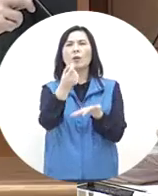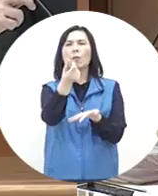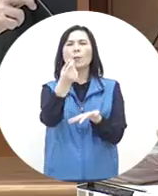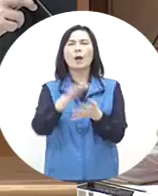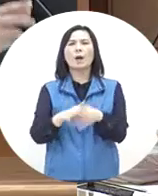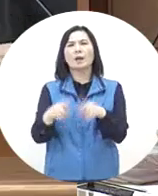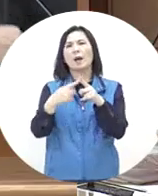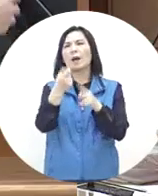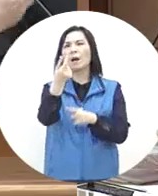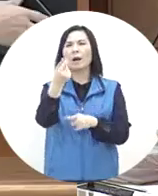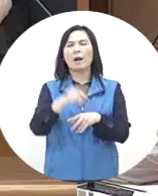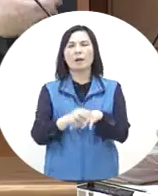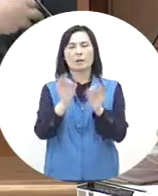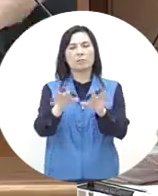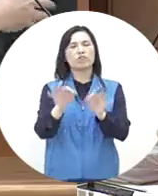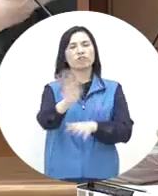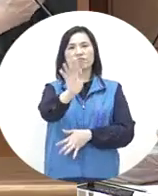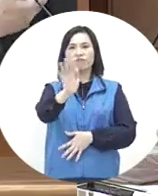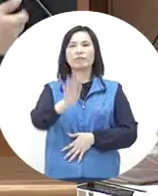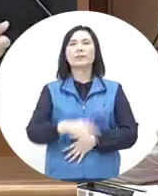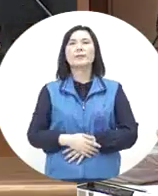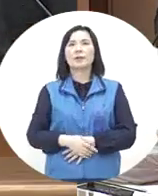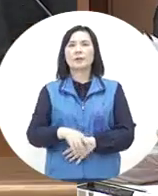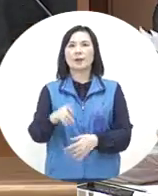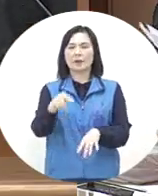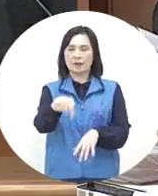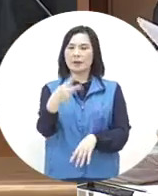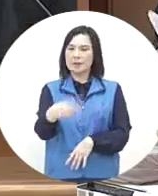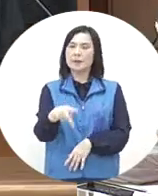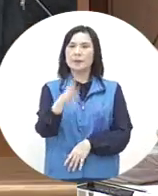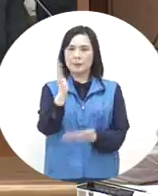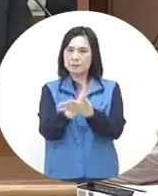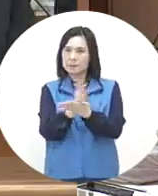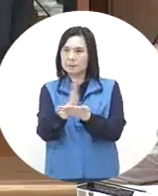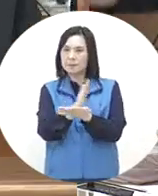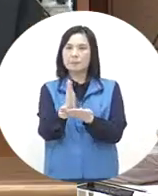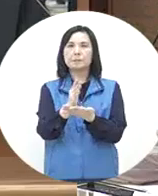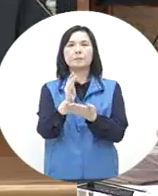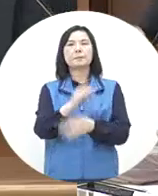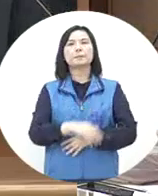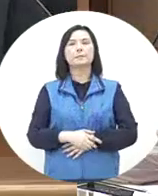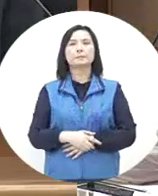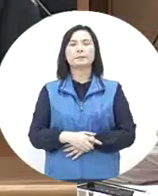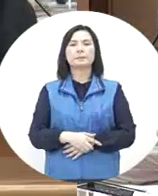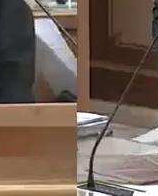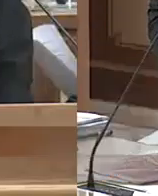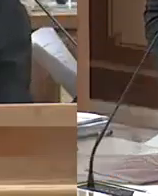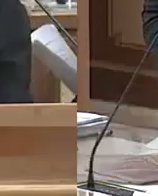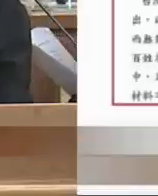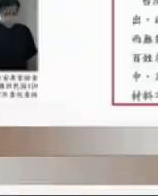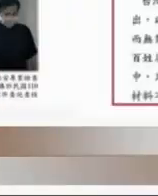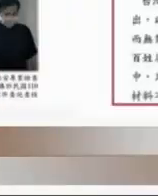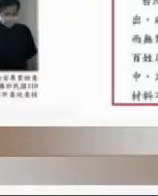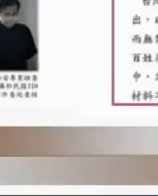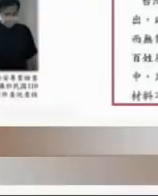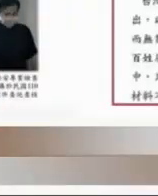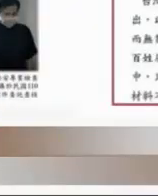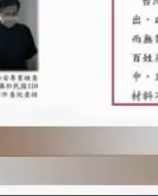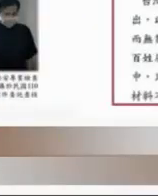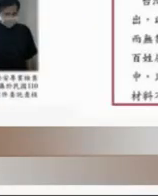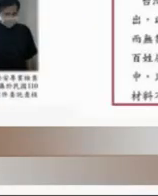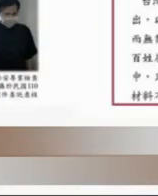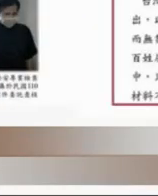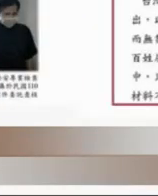去浪费啦。 对了， 我们怎么样去评估啦？ 好，高小齐定，好，下一页。好，市